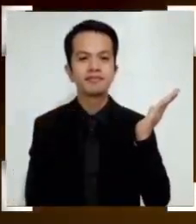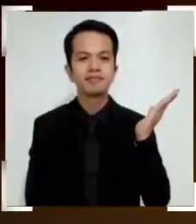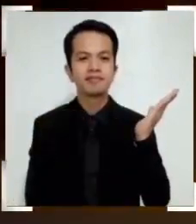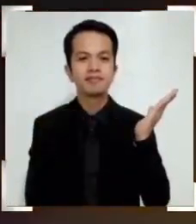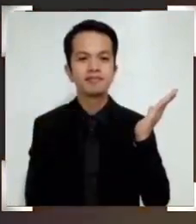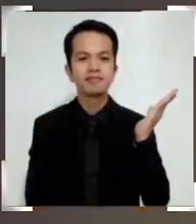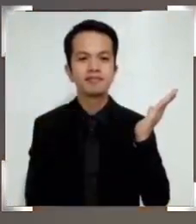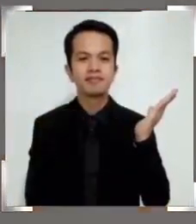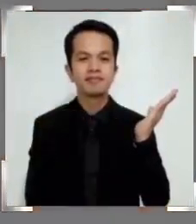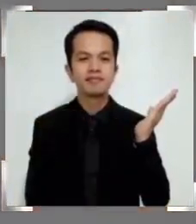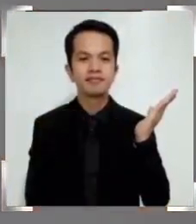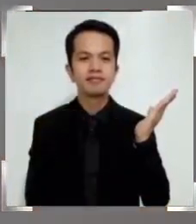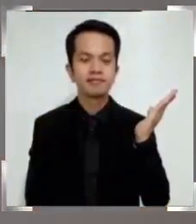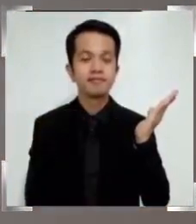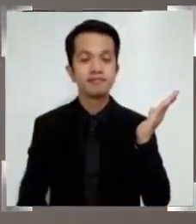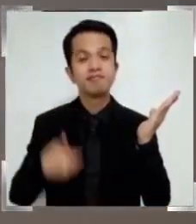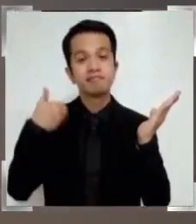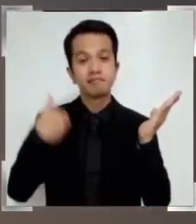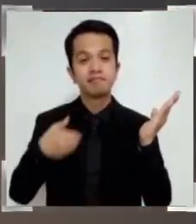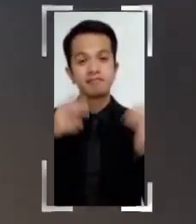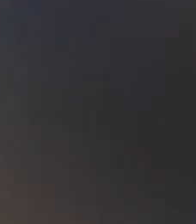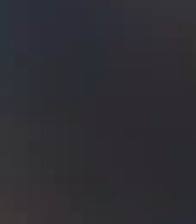Mark Salazar, ang inyong saksi.